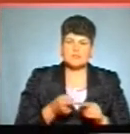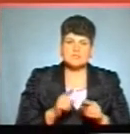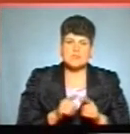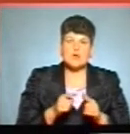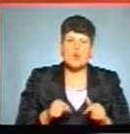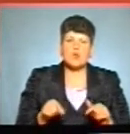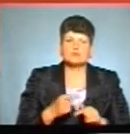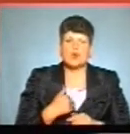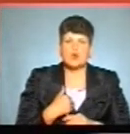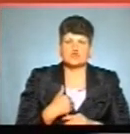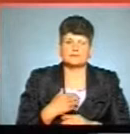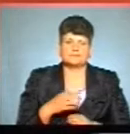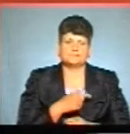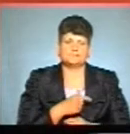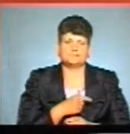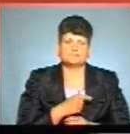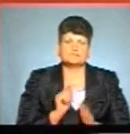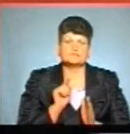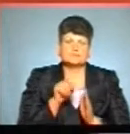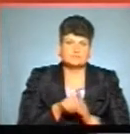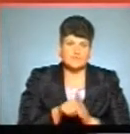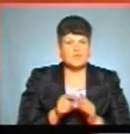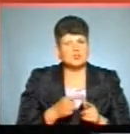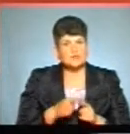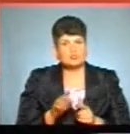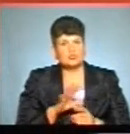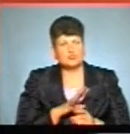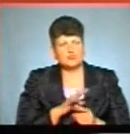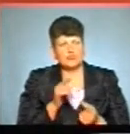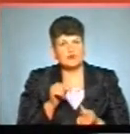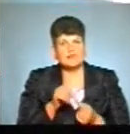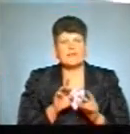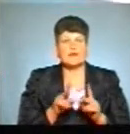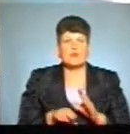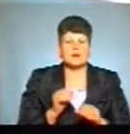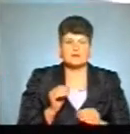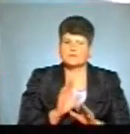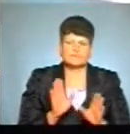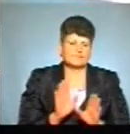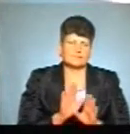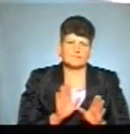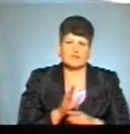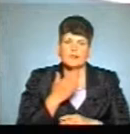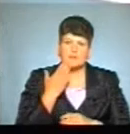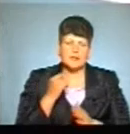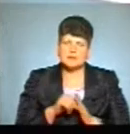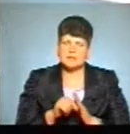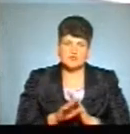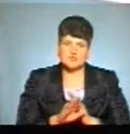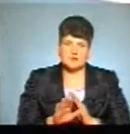вона хоче балотуватися, чи там було законодавчо визначено, як має обратися цей округ? Ні, немає значення. Тобто в